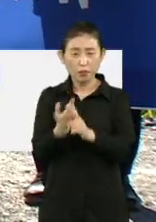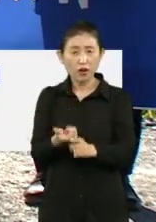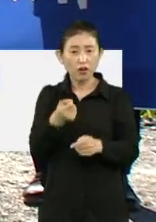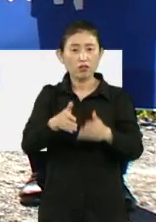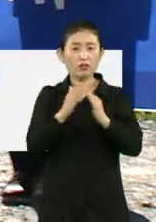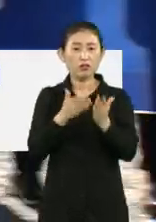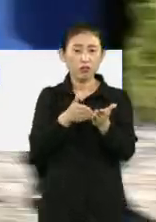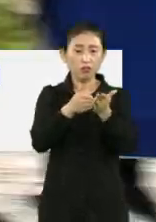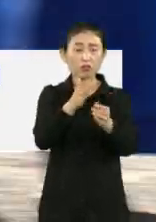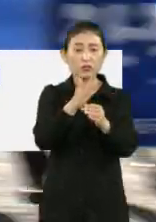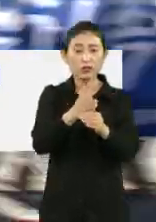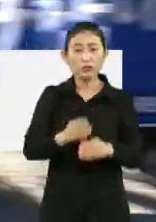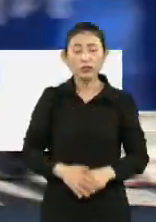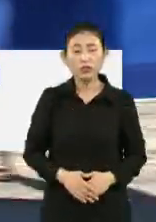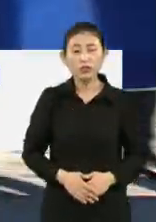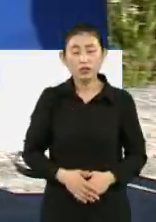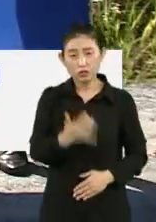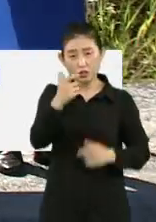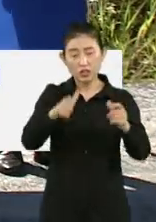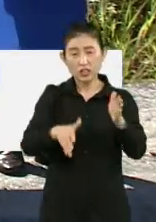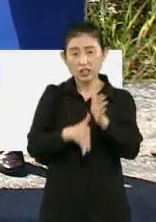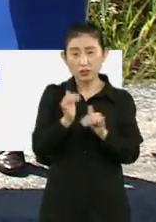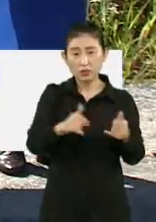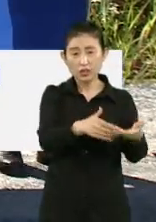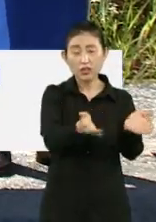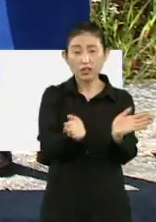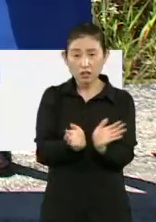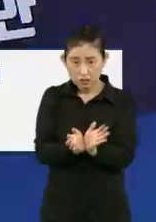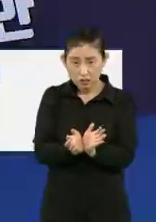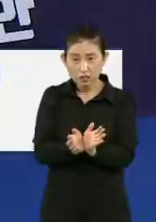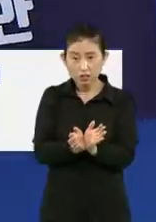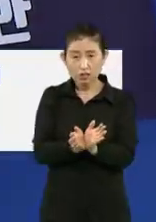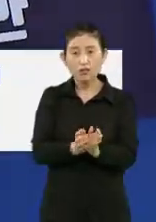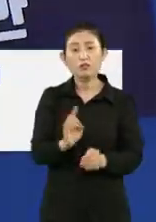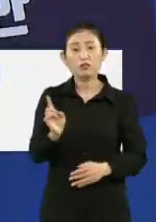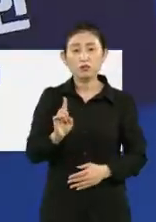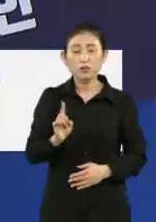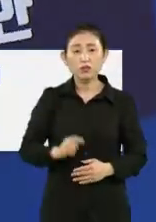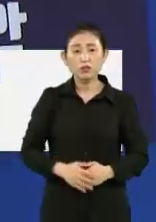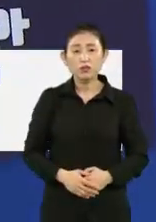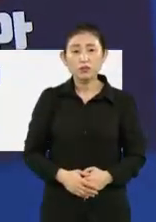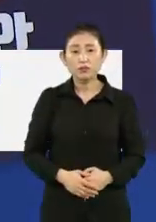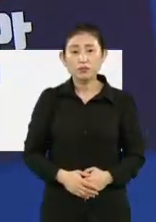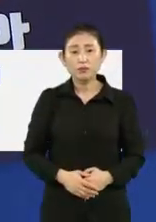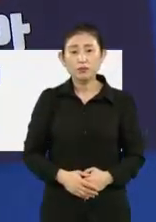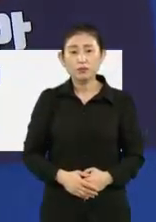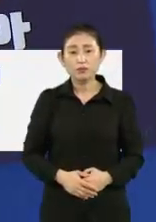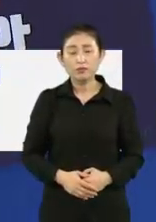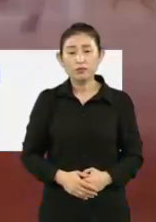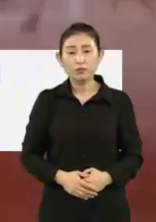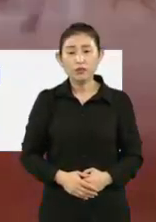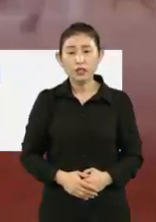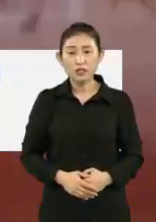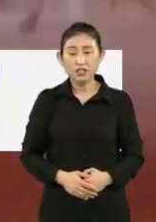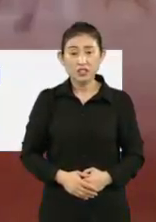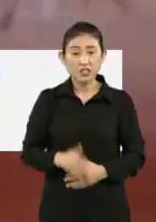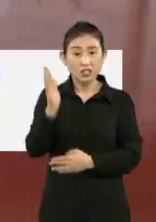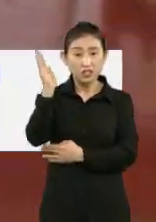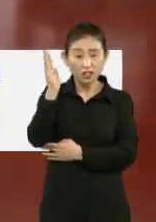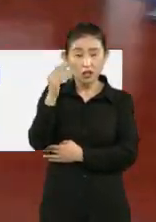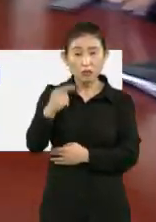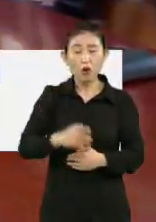이어지고 있습니다. 충청권 시민단체 모임인 균형발전과 세종의사당 건립 범국민 비대위는 성명을 내고